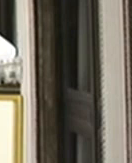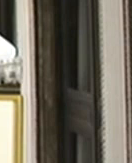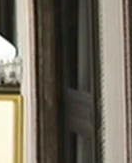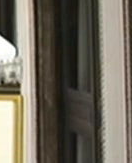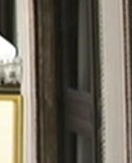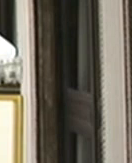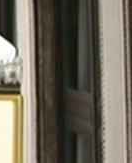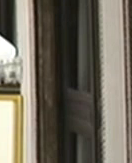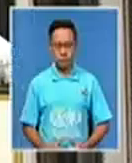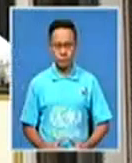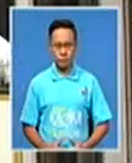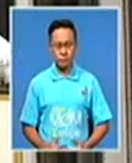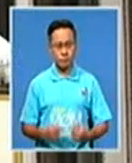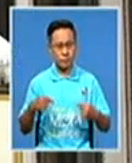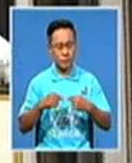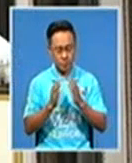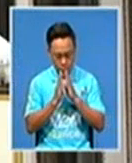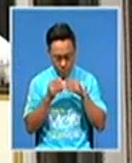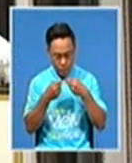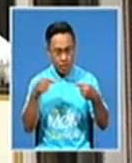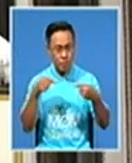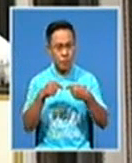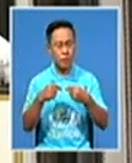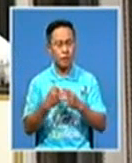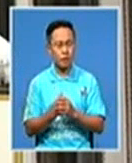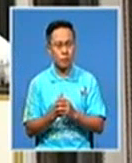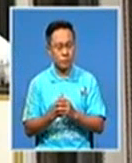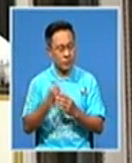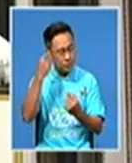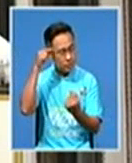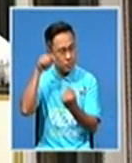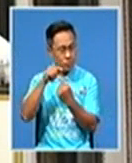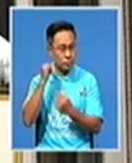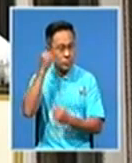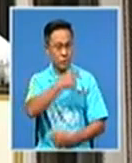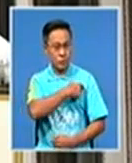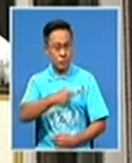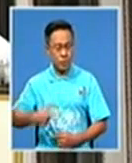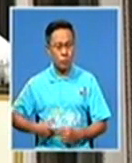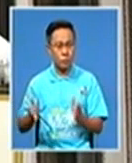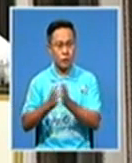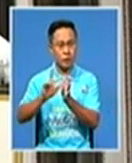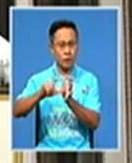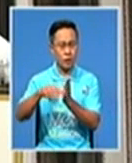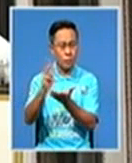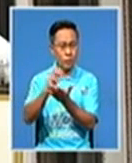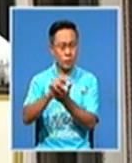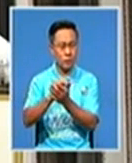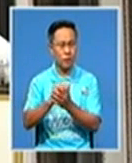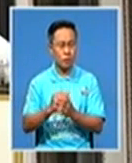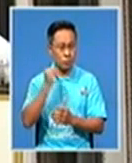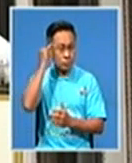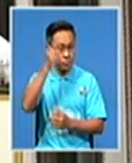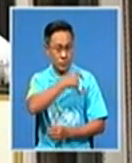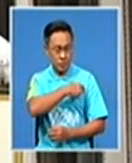ทสมเด็จพระเจ้าอยู่หัวที่มีต่อราชเลขานุการในพระองค์และเลขาธิการมูลนิธิแม่ฟ้าหลวงในขณะนั้นว่า